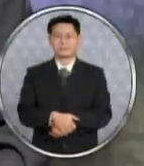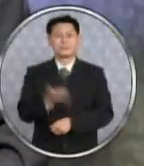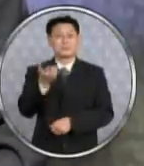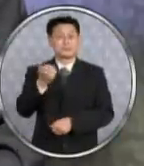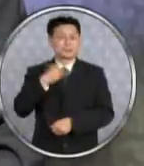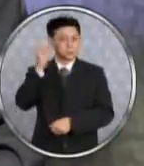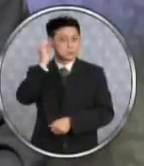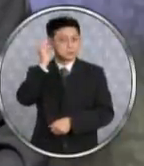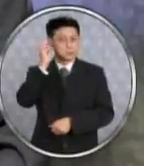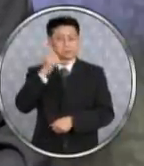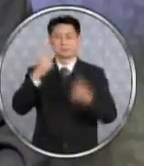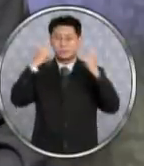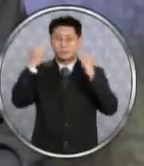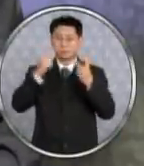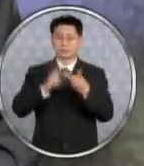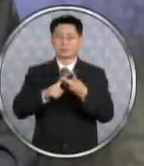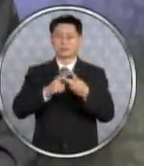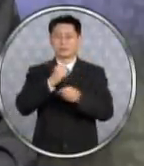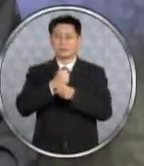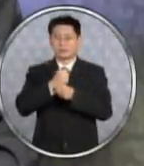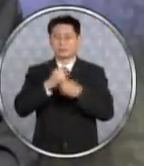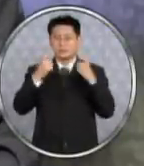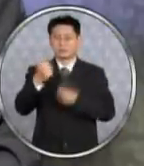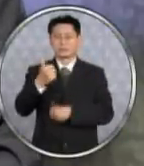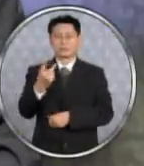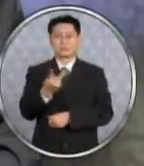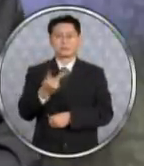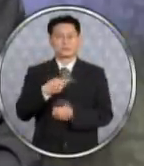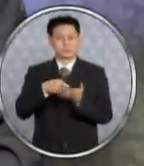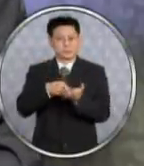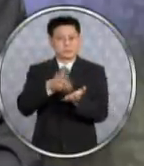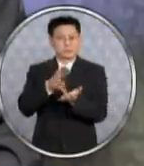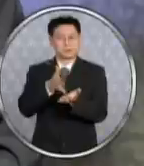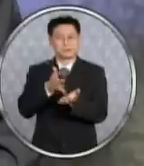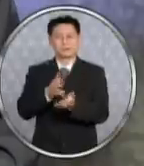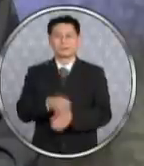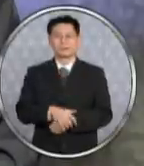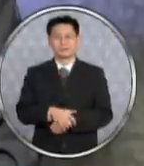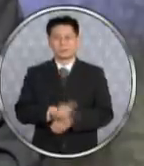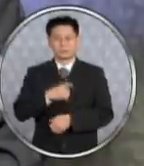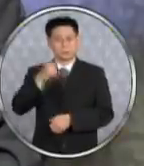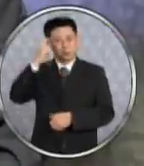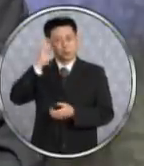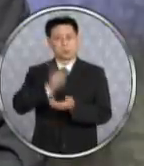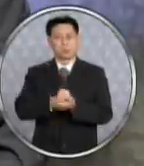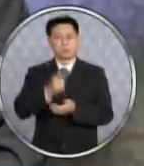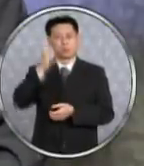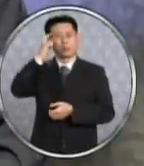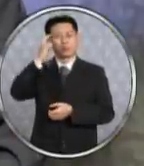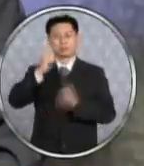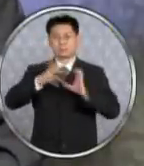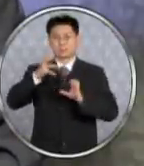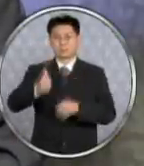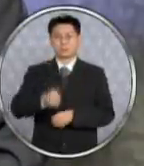刚才聆听了我们宋主席跟马主席的申论，我也深刻的感觉到说，